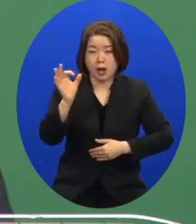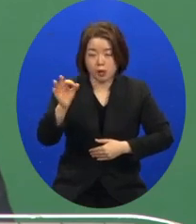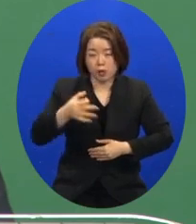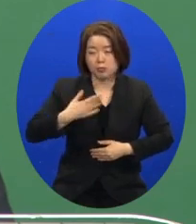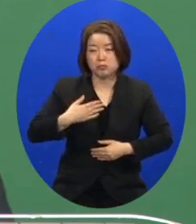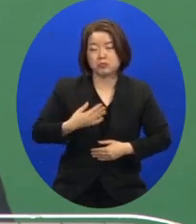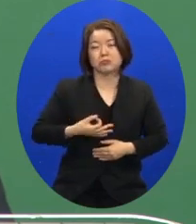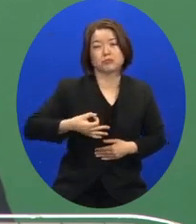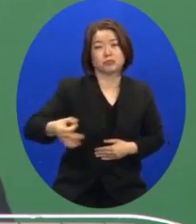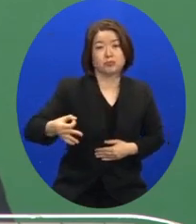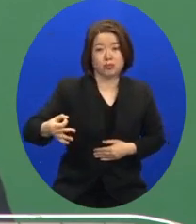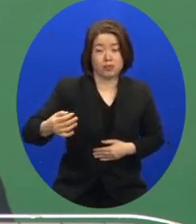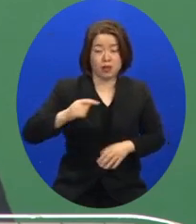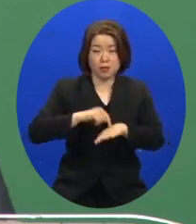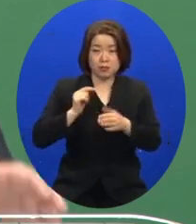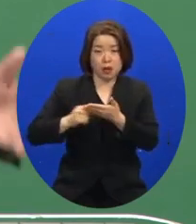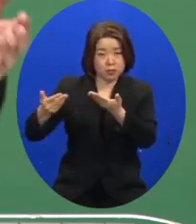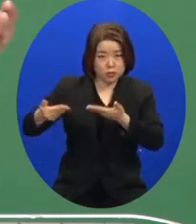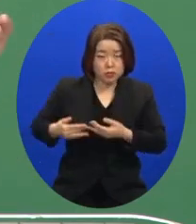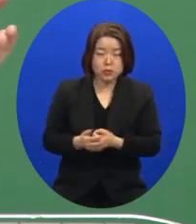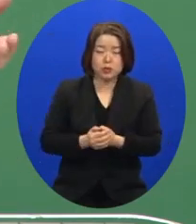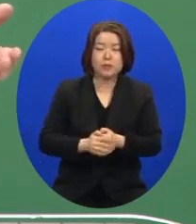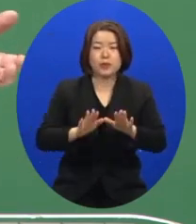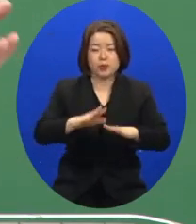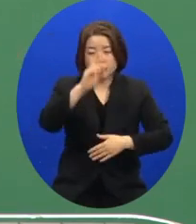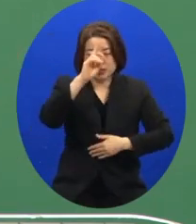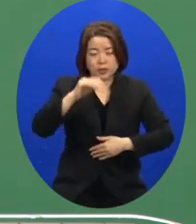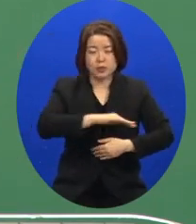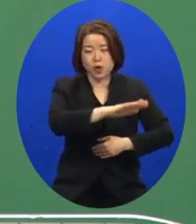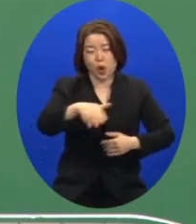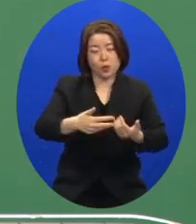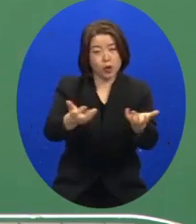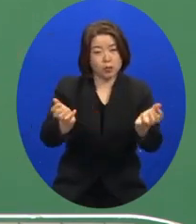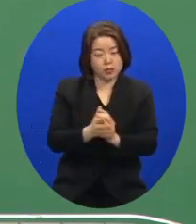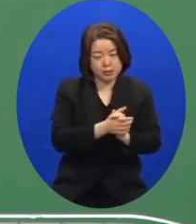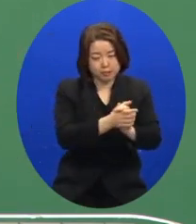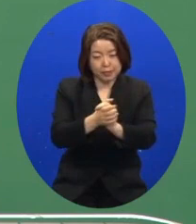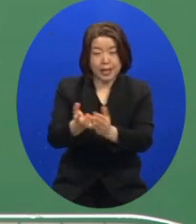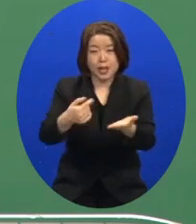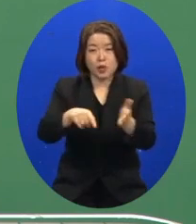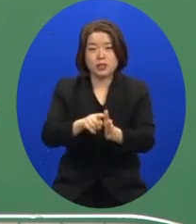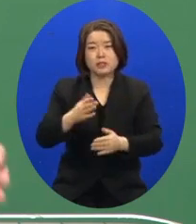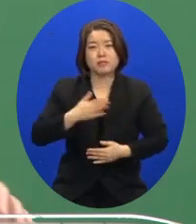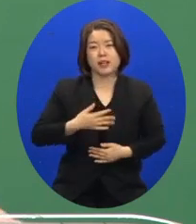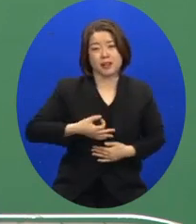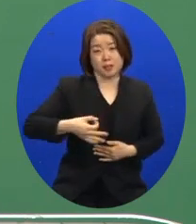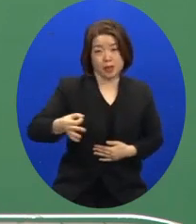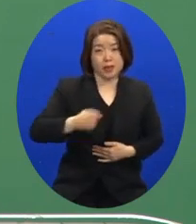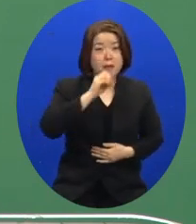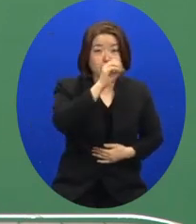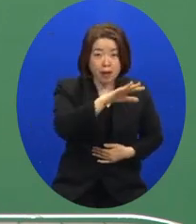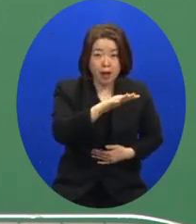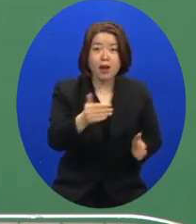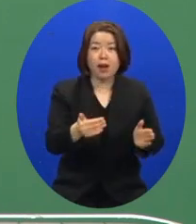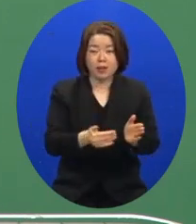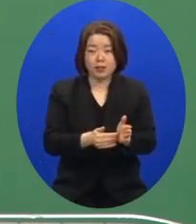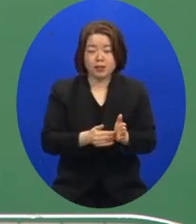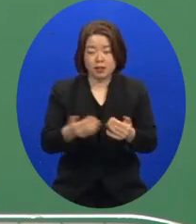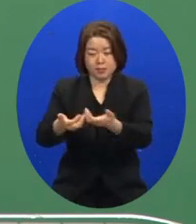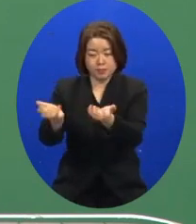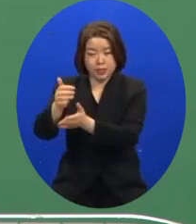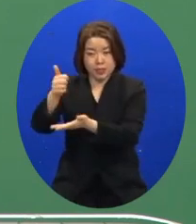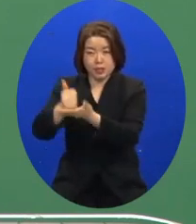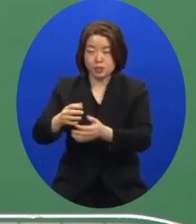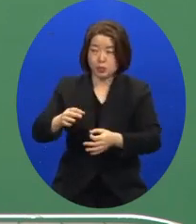내라는 마음을 주셔서 오늘 점심은 우리 부서의 단합을 위하여 제가 쏘겠습니다 했더니 팀장이